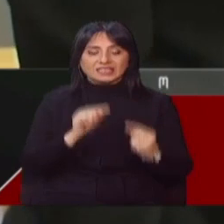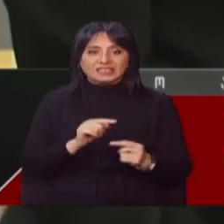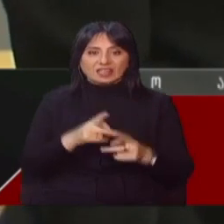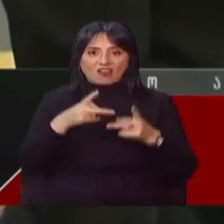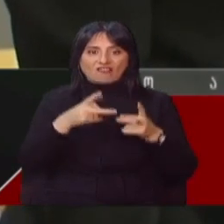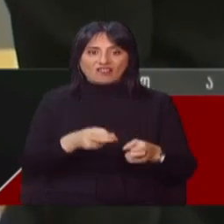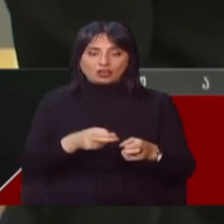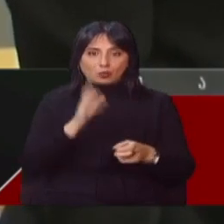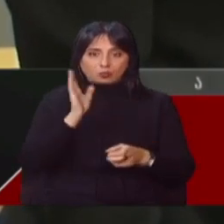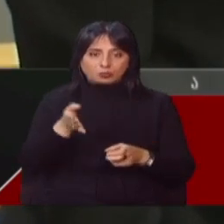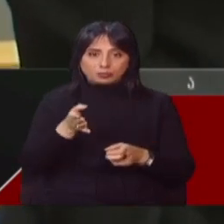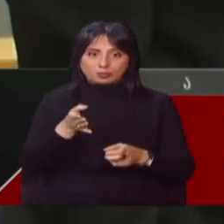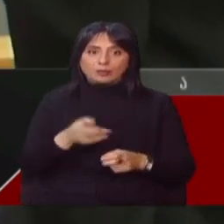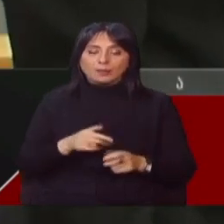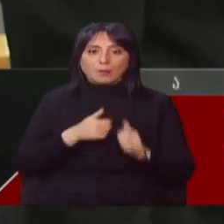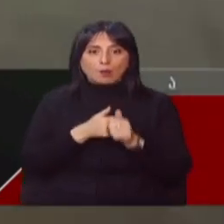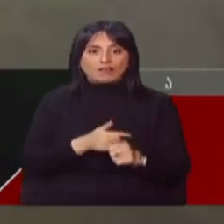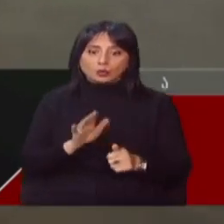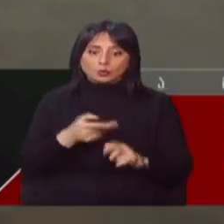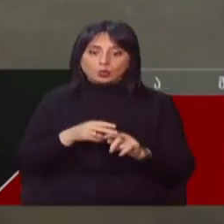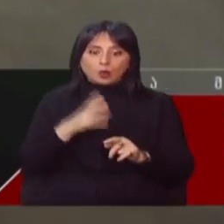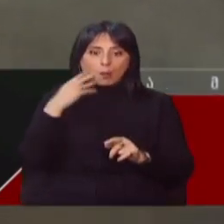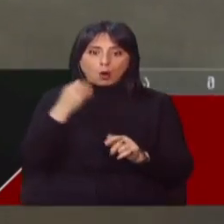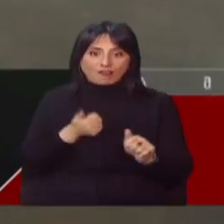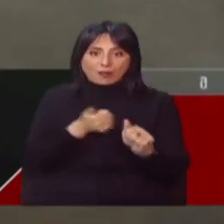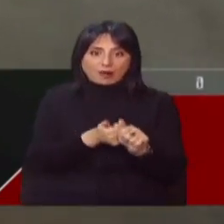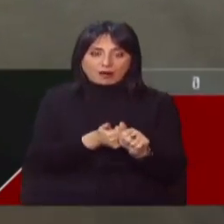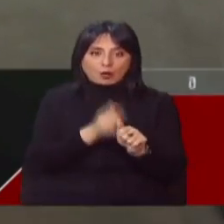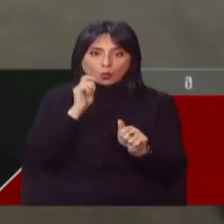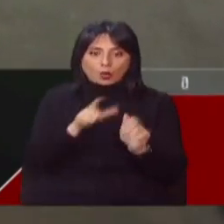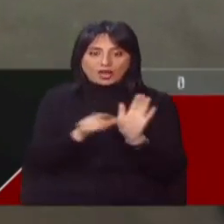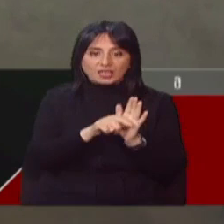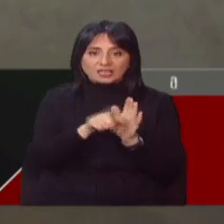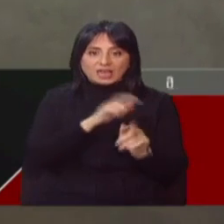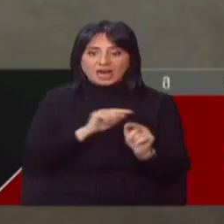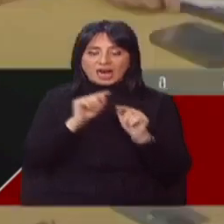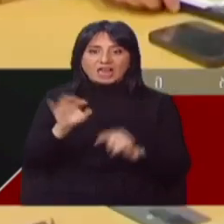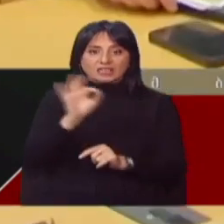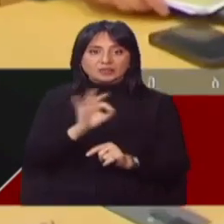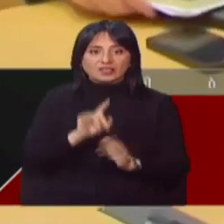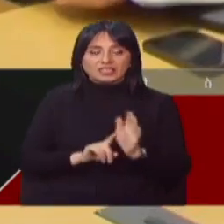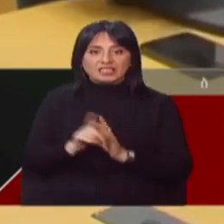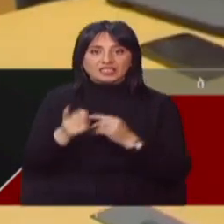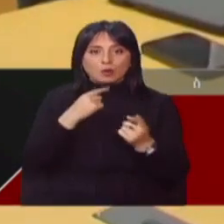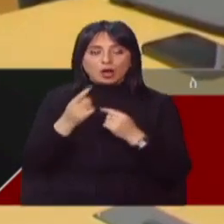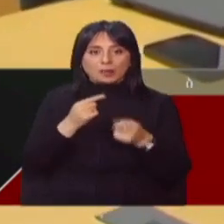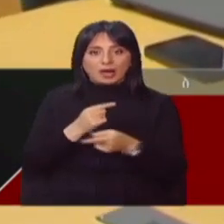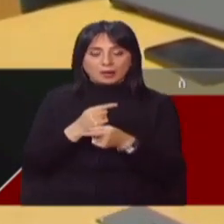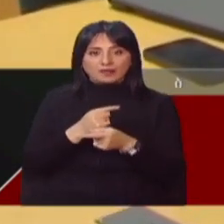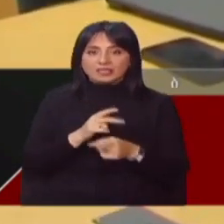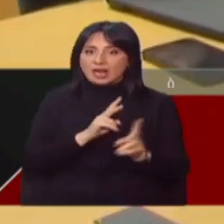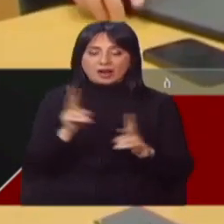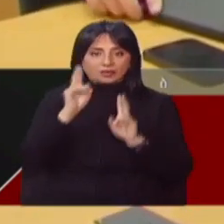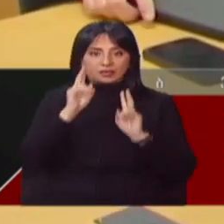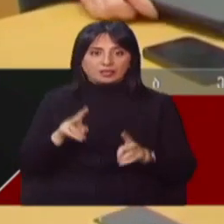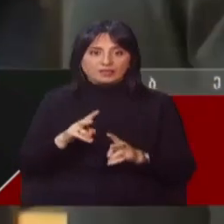ვეტოს გამოყენებას აპირებს, მოყვება თუ არა ამაში მოლდოვაც, რომელიც უკრაინასთან ერთად გაწევრიანების თაობაზე იწყებს მოლაპარაკებებს, არავინ